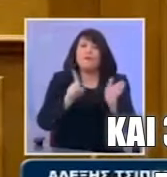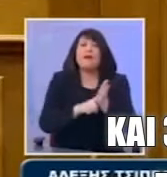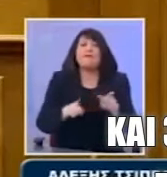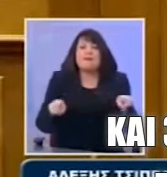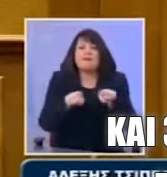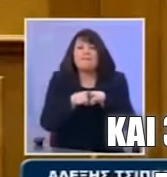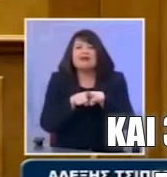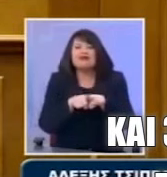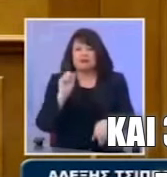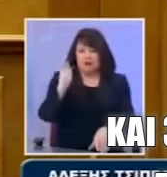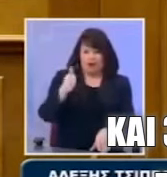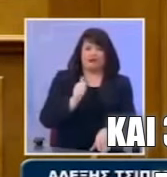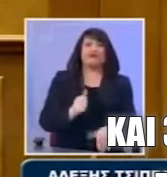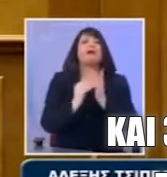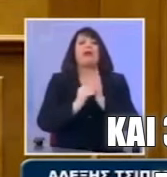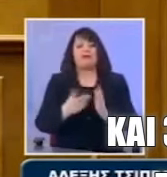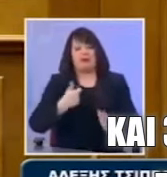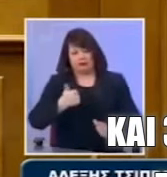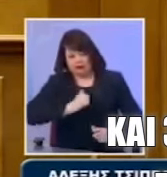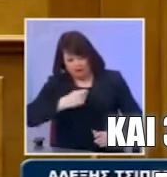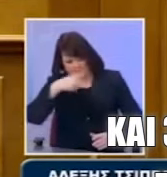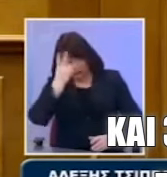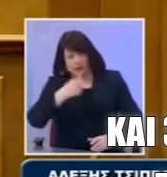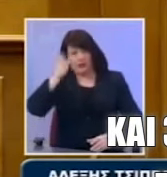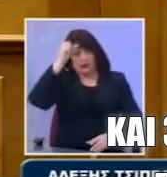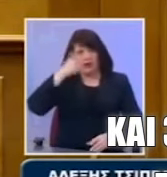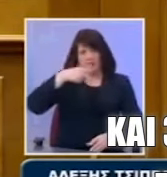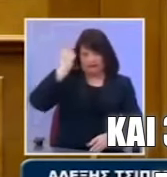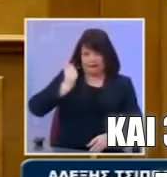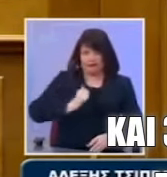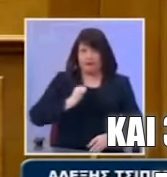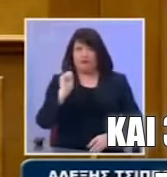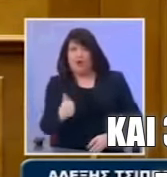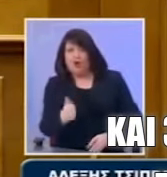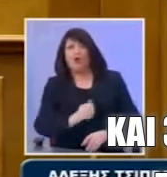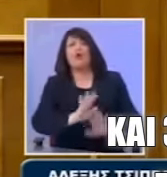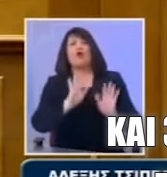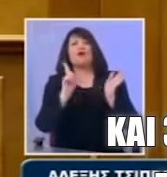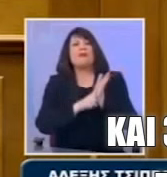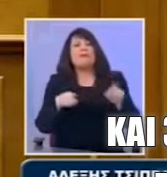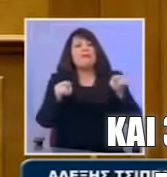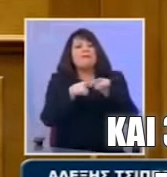δεν είναι επιτρεπτές και ιδιαίτερα μη συντονισμένες ενέργειες που μπορεί να έχουν ως